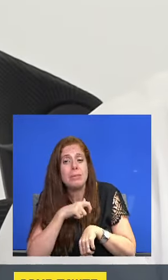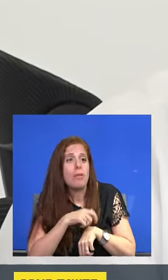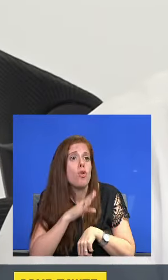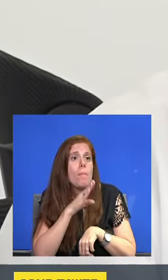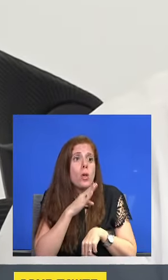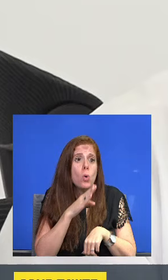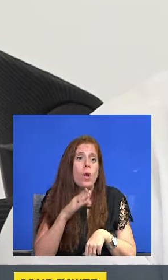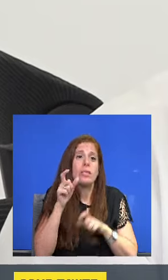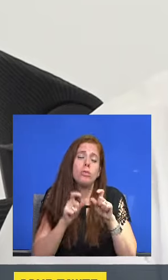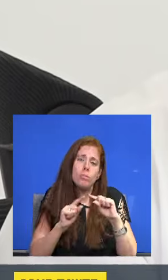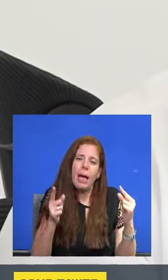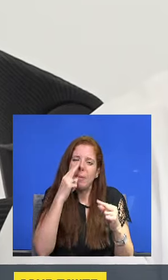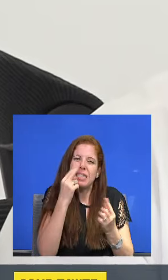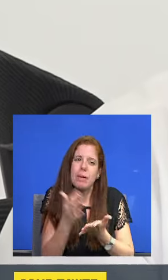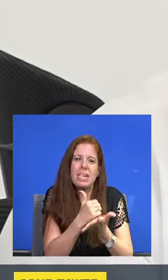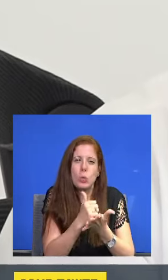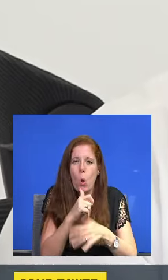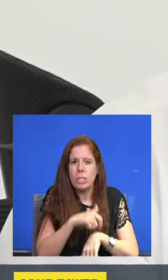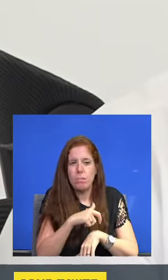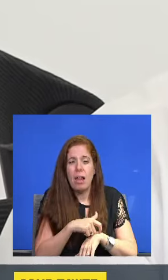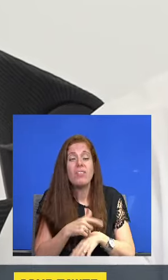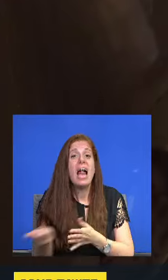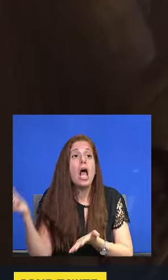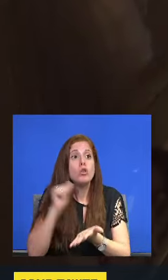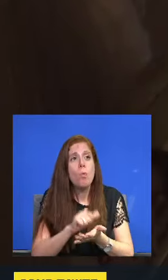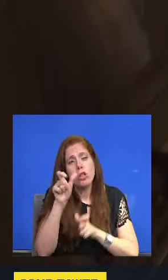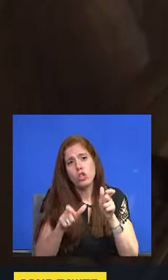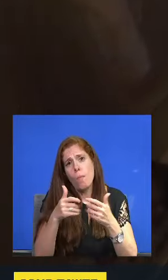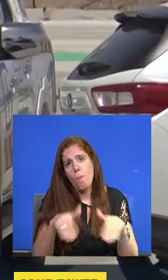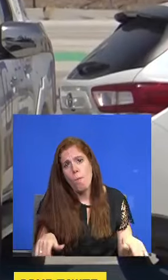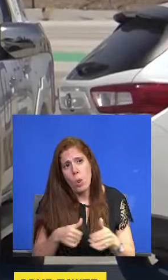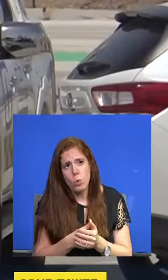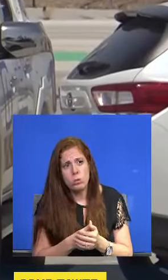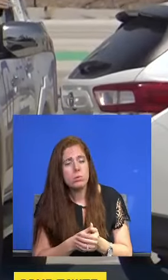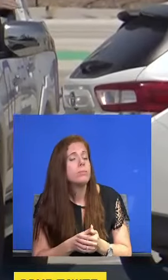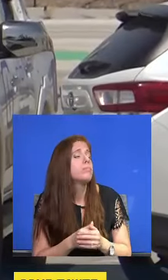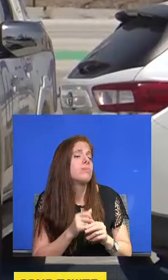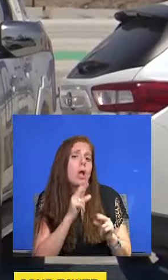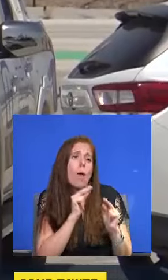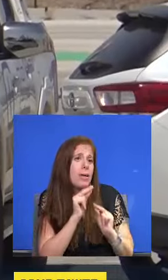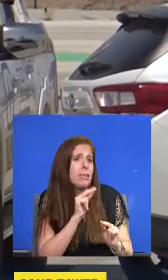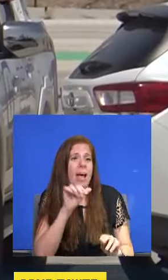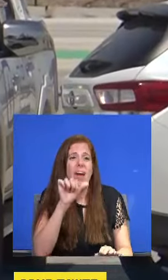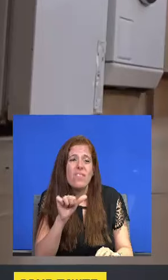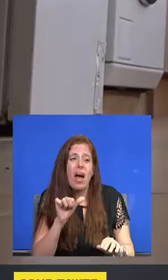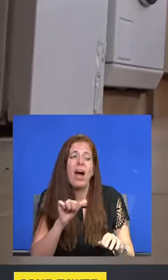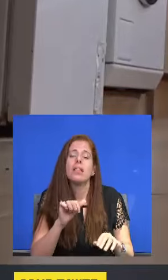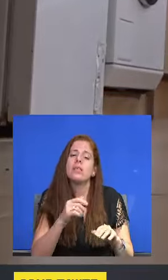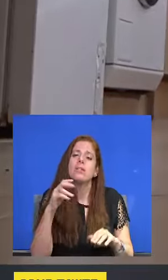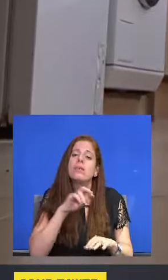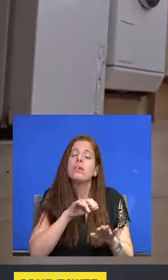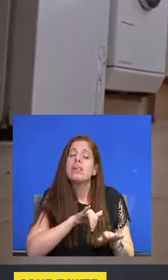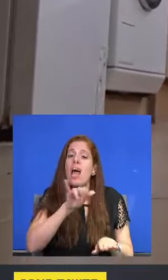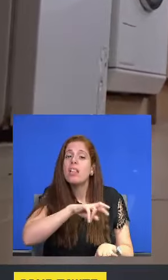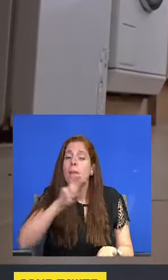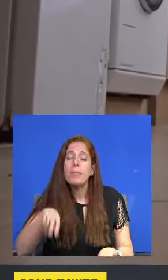וכו'. מנסים לחסוך זמן וזה על החשבון האנשים עם מוגבלויות. לא היה עם מי לדבר. אפרת ירדה אחרי כל התלאות מהמטוס בחוסר